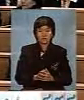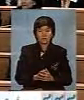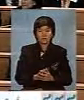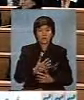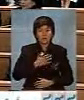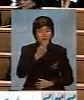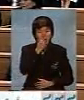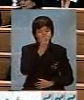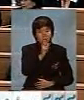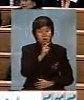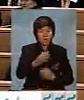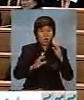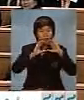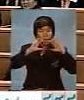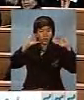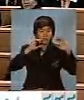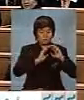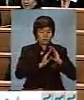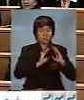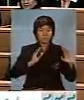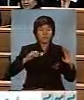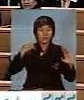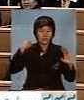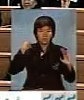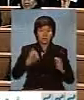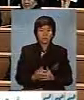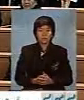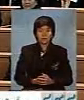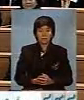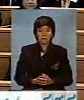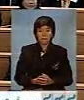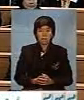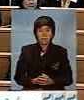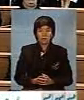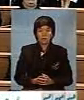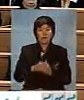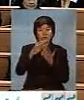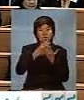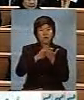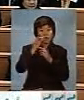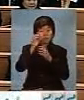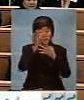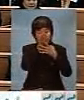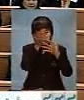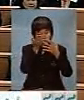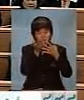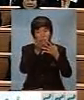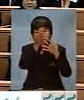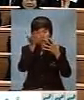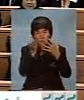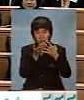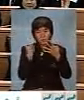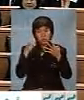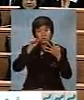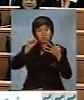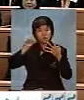าเป็นความใจกว้างและความรอบคอบของรัฐบาลผ่านวาระที่2ที่3แล้ววุฒิสภายังตรวจส